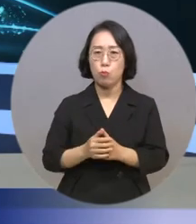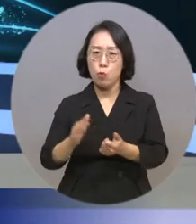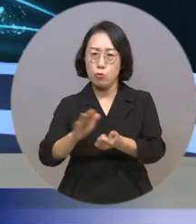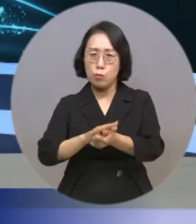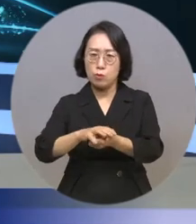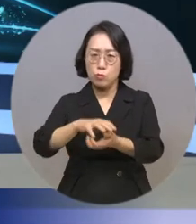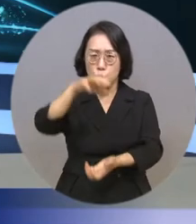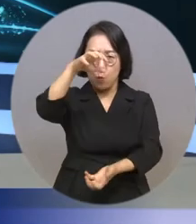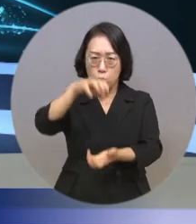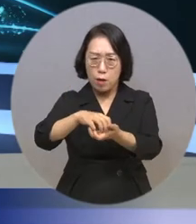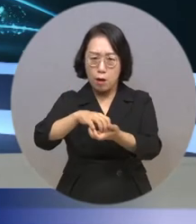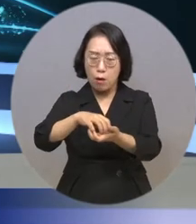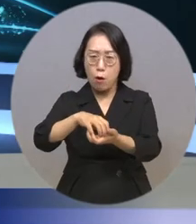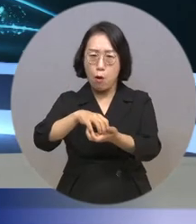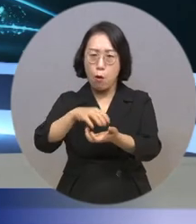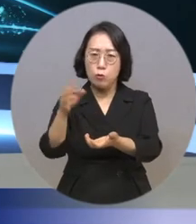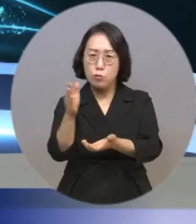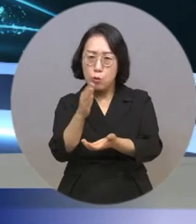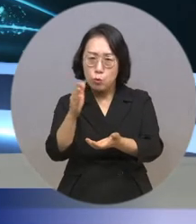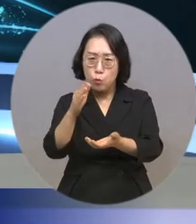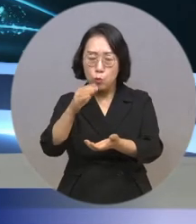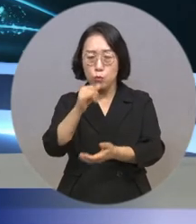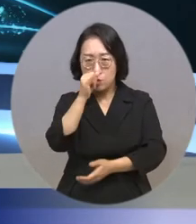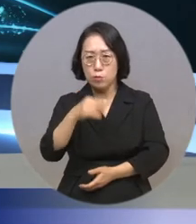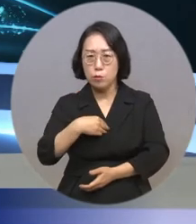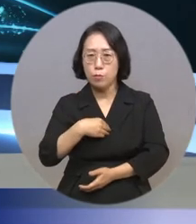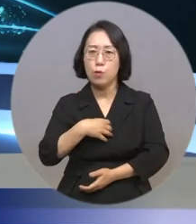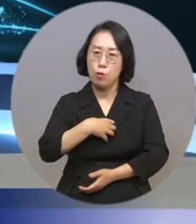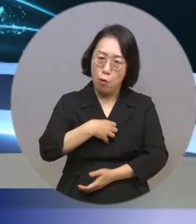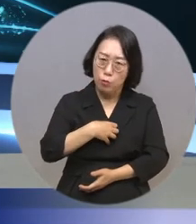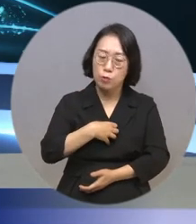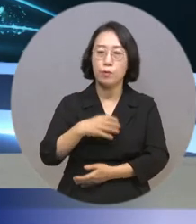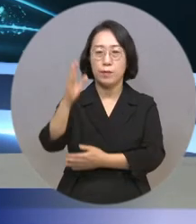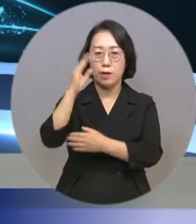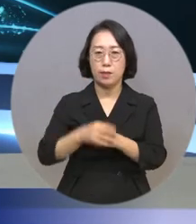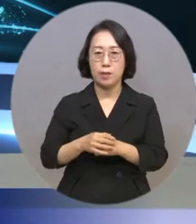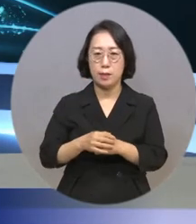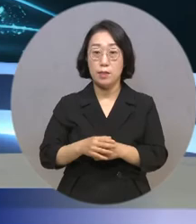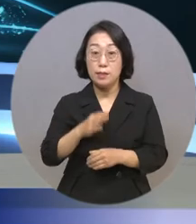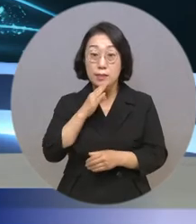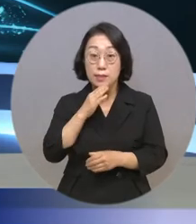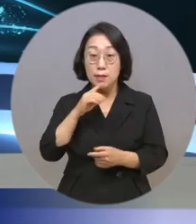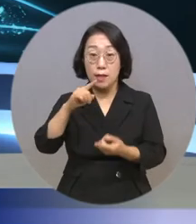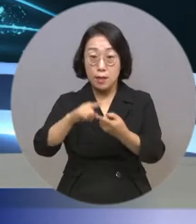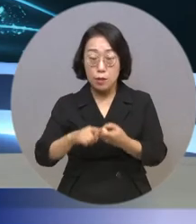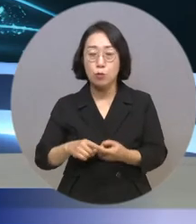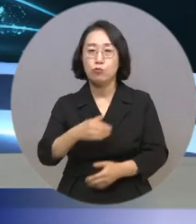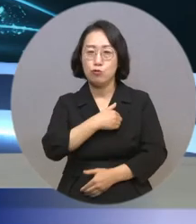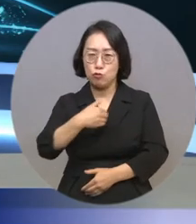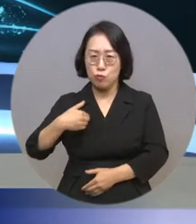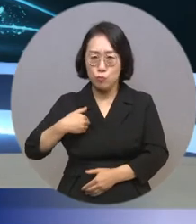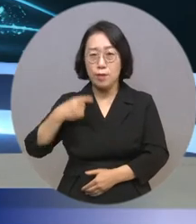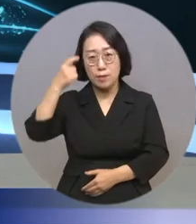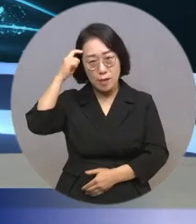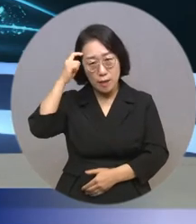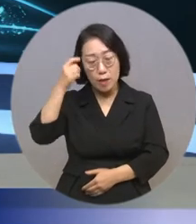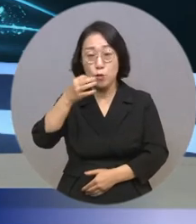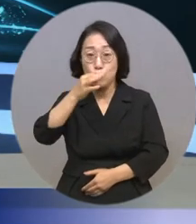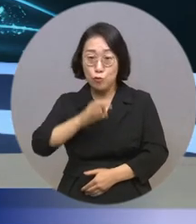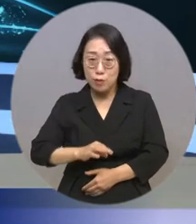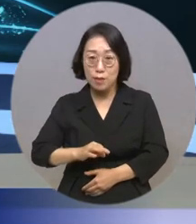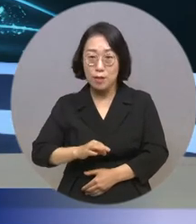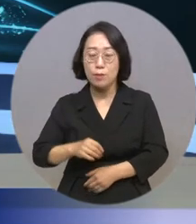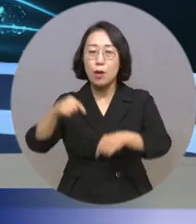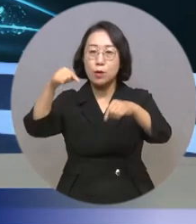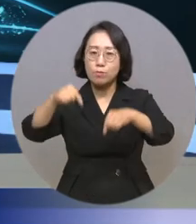총량 확보에 대한 우려의 목소리도 있는 상황입니다. 실효성 있는 제도 마련에 대한 충분한 고민과 준비가